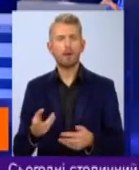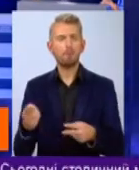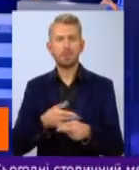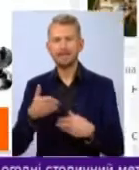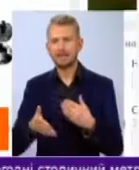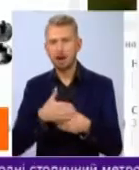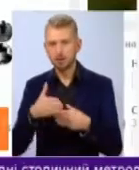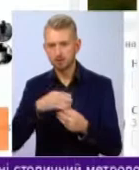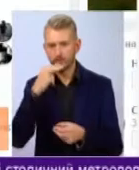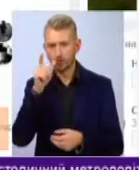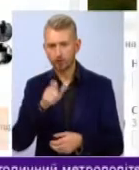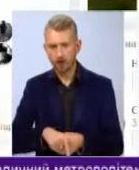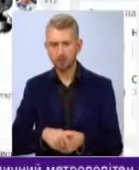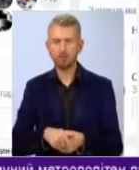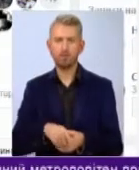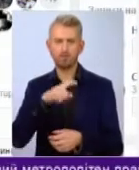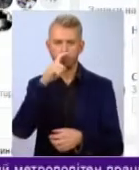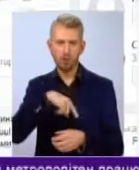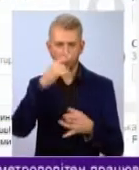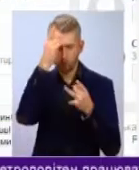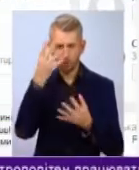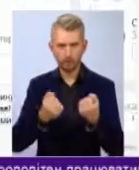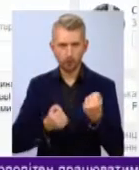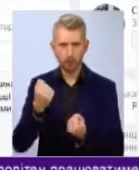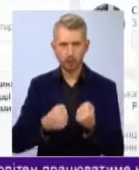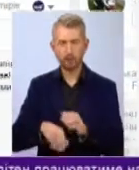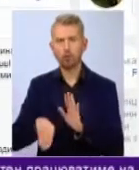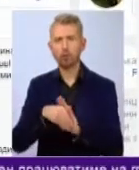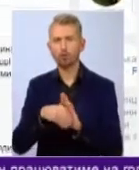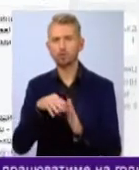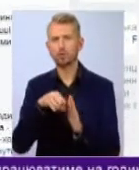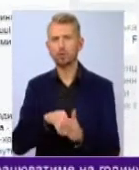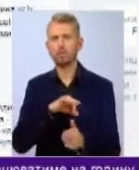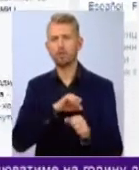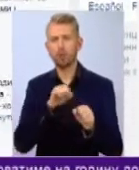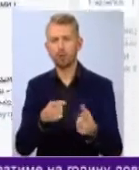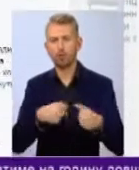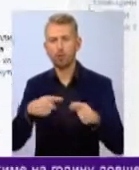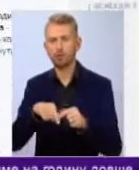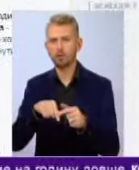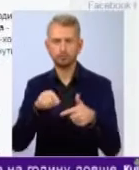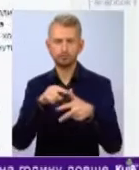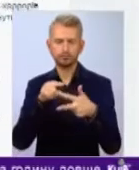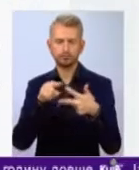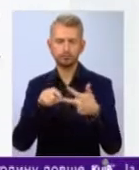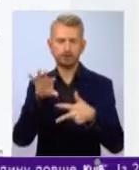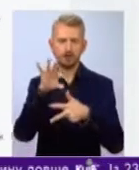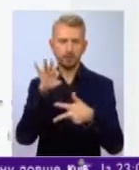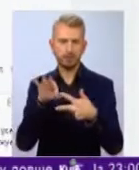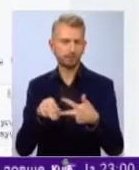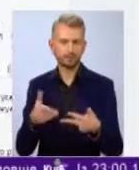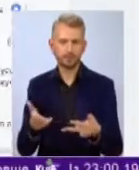Безкарність винуватців, низьку культуру водіїв, корупцію у правоохоронних органах – виберіть свій варіант.